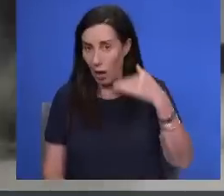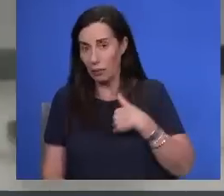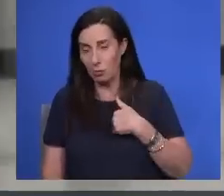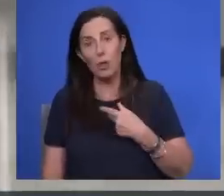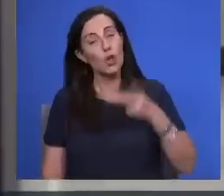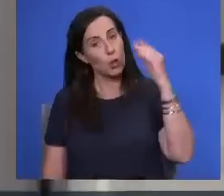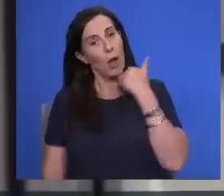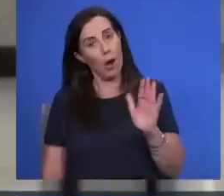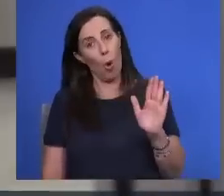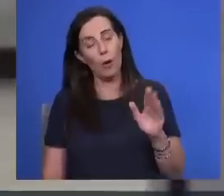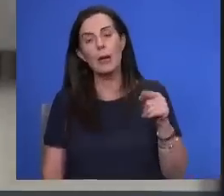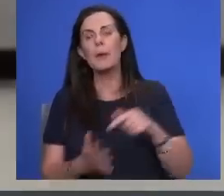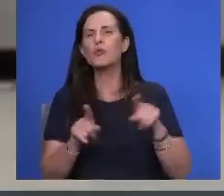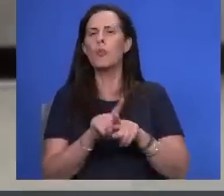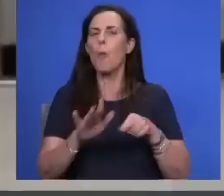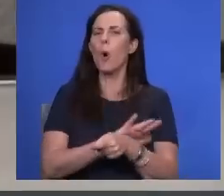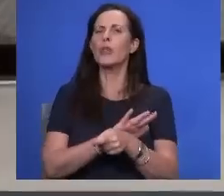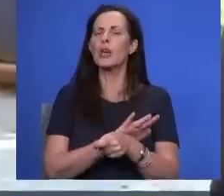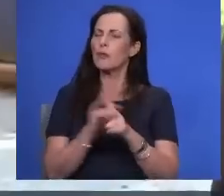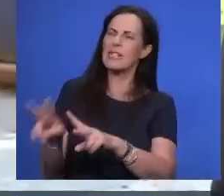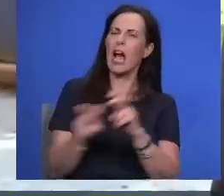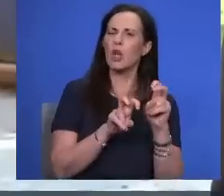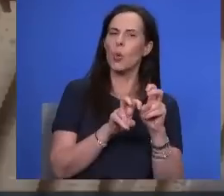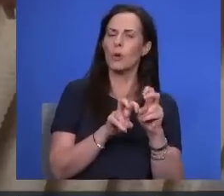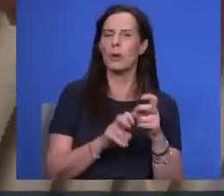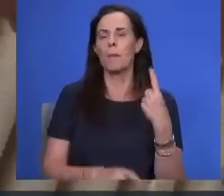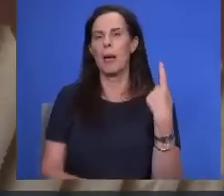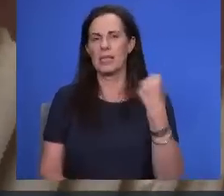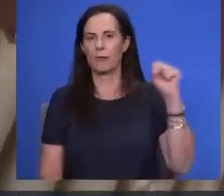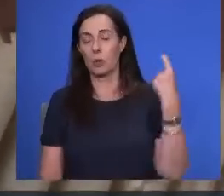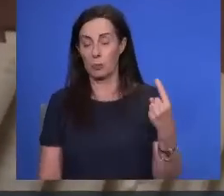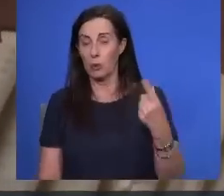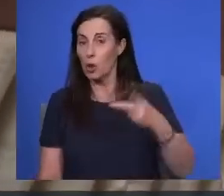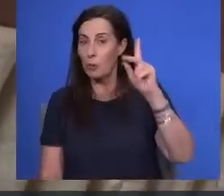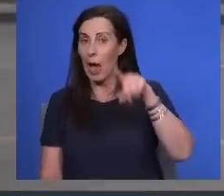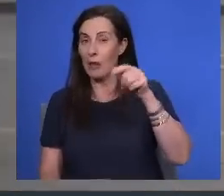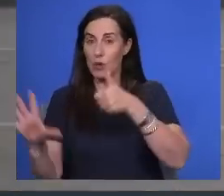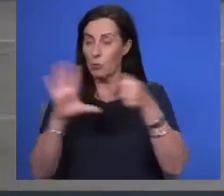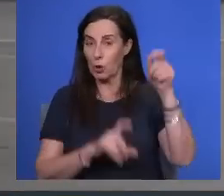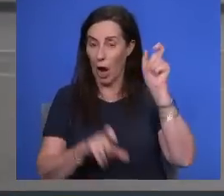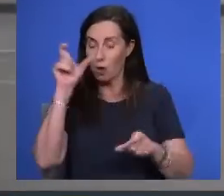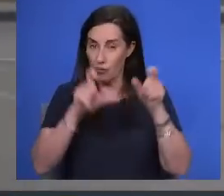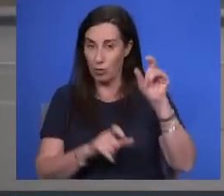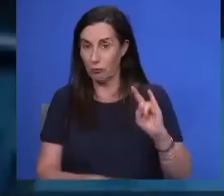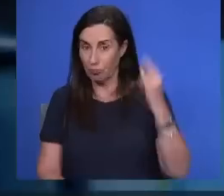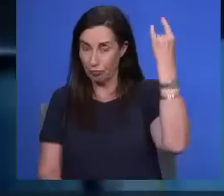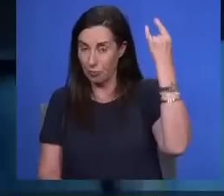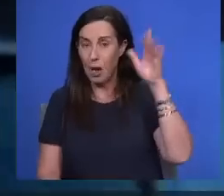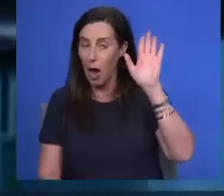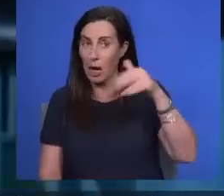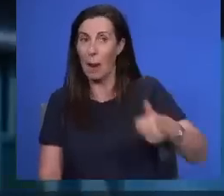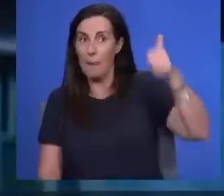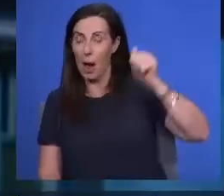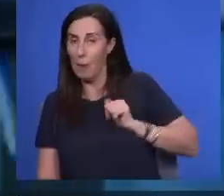גרוע, כי הוא פרוטקשן, למעשה זה סחטנות, מהסרבנות עצמה. למעלה מ-1,600 אנשי צוות אוויר לשעבר, בהם הרמטכ"ל